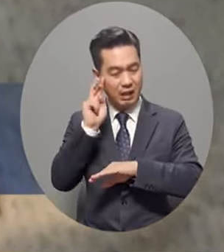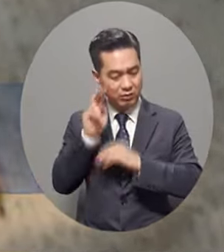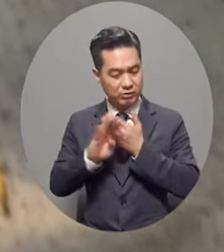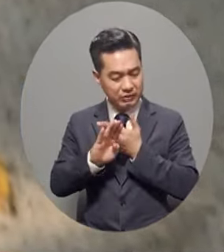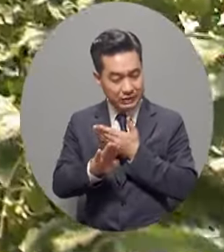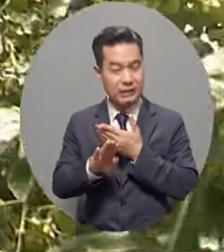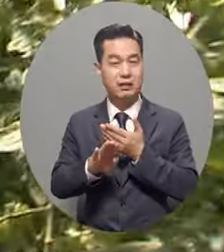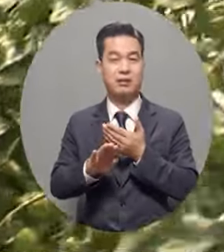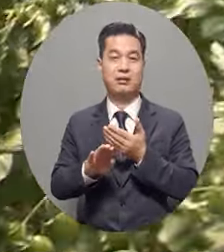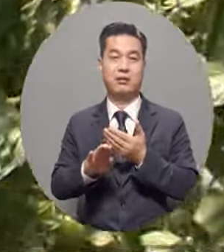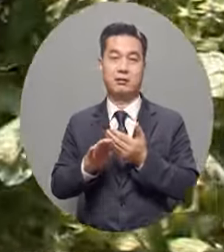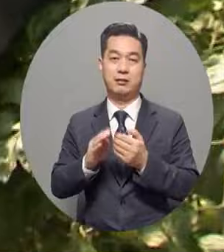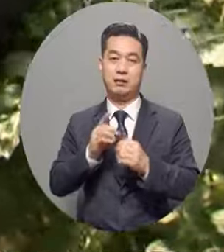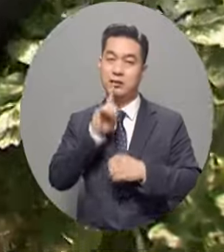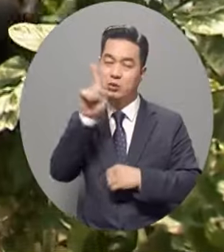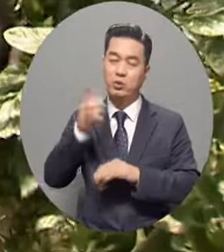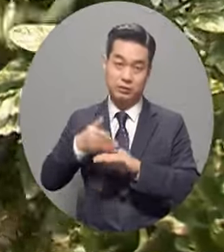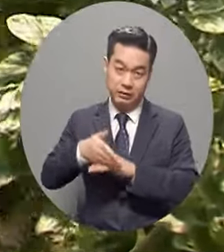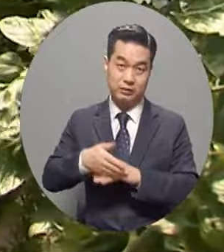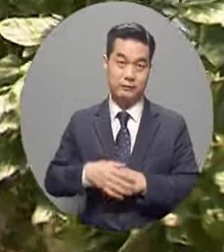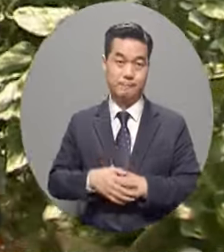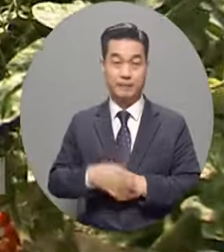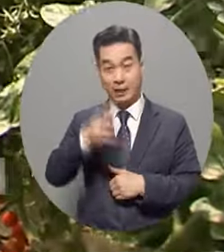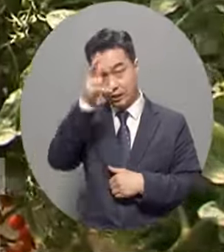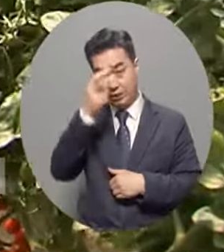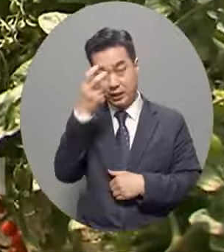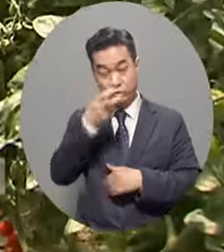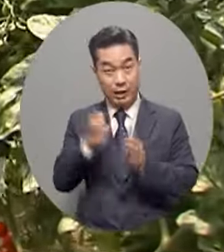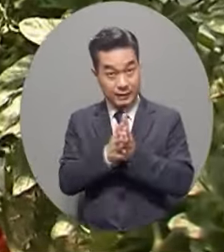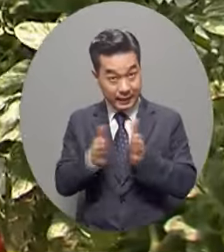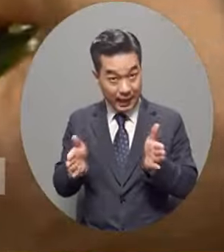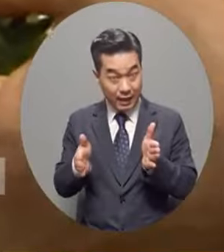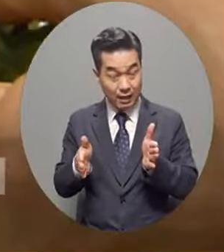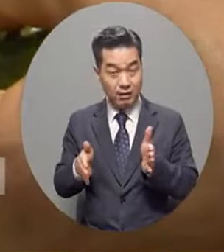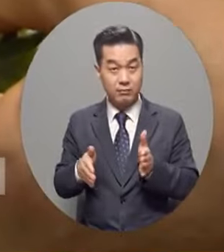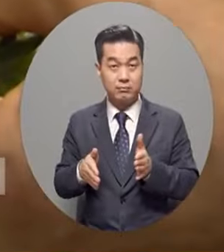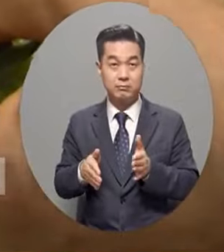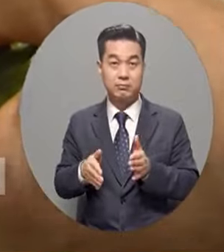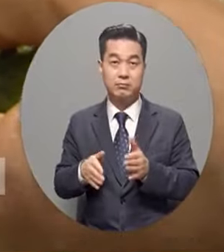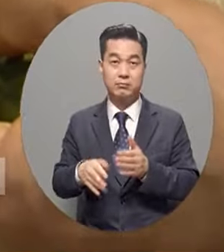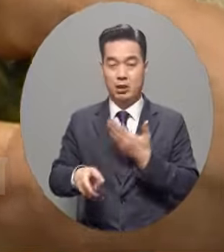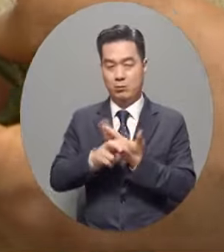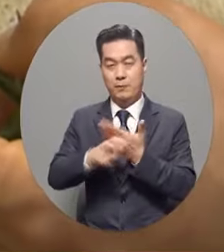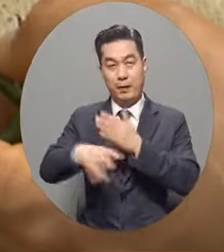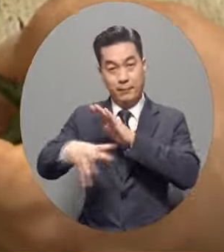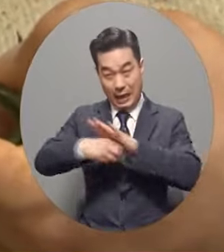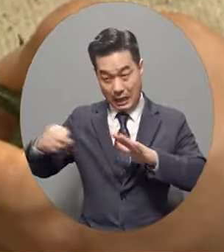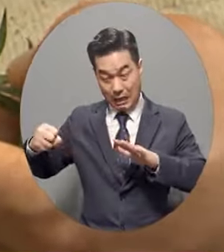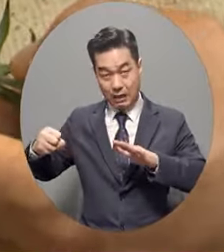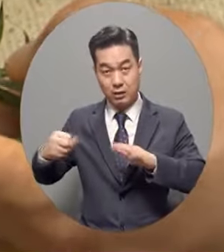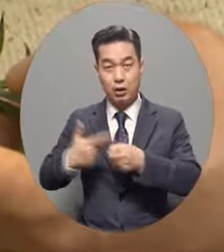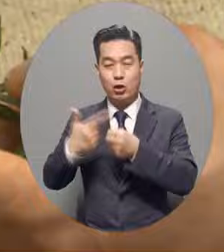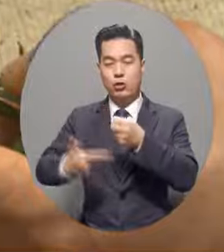지나서. 경찰이 수사에 착수한 가운데 농작물을 허락 없이 가져가면 6년 이하의